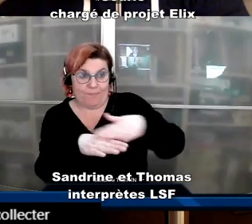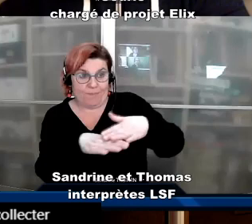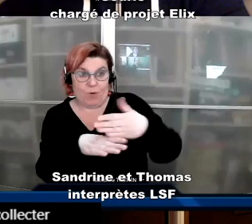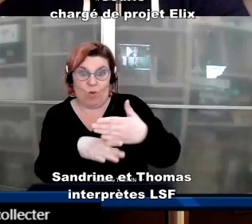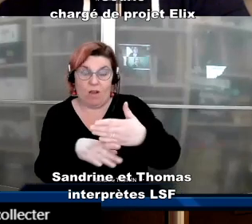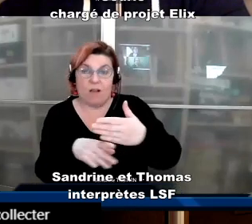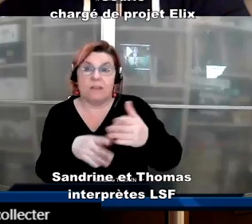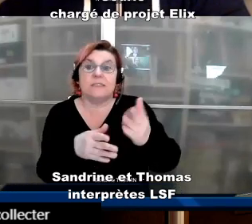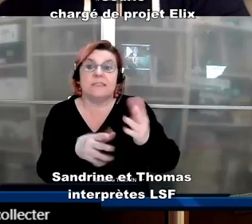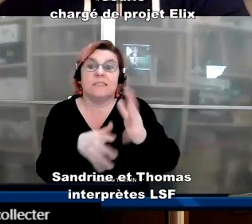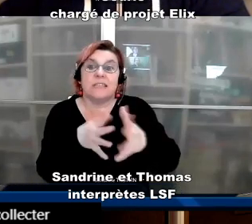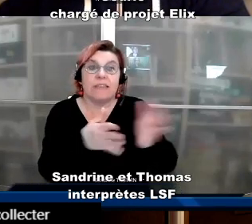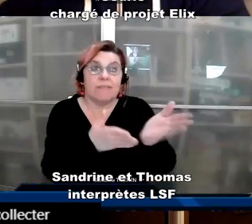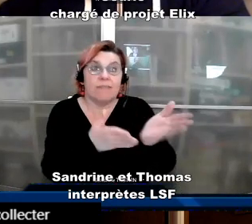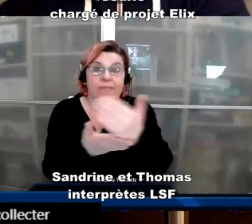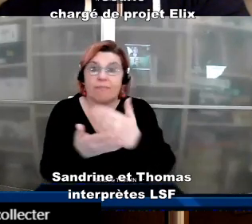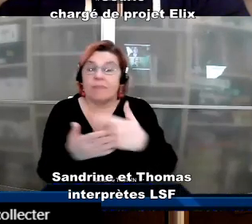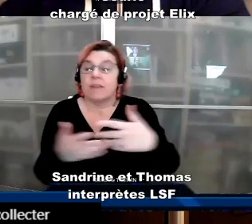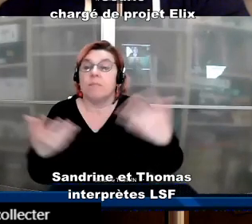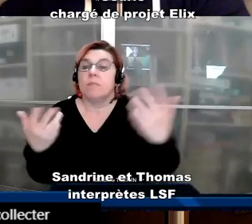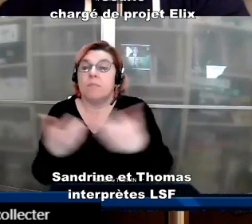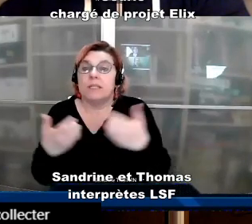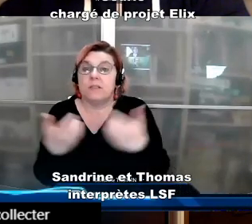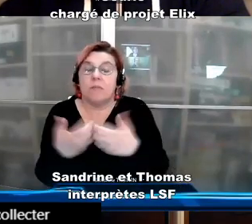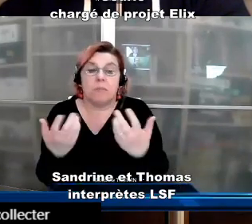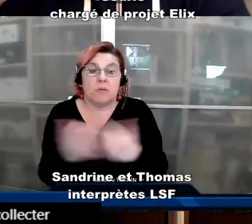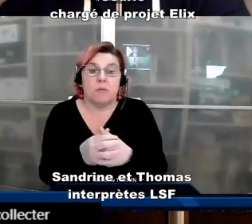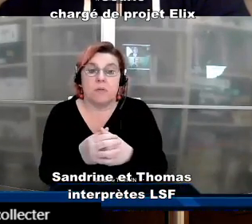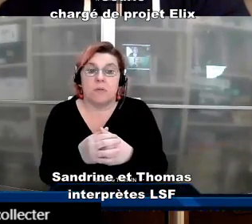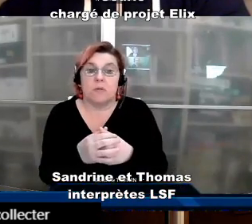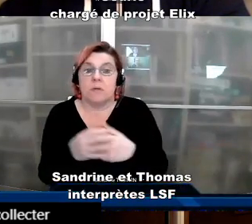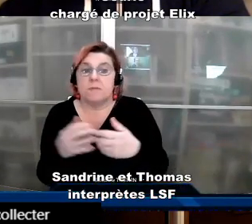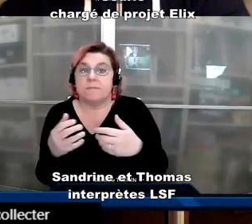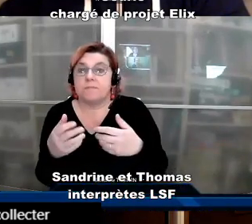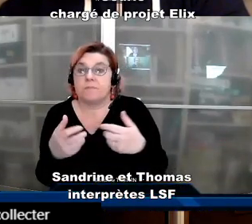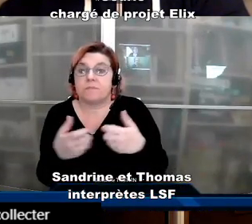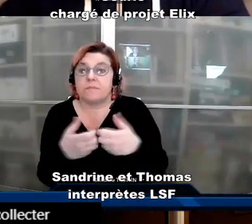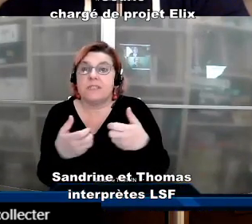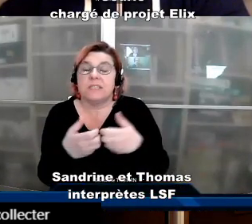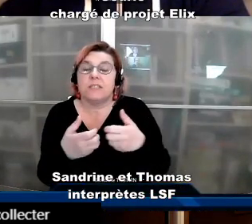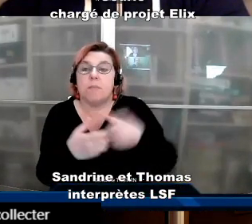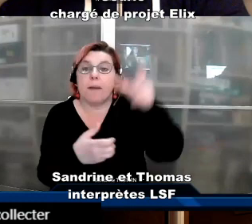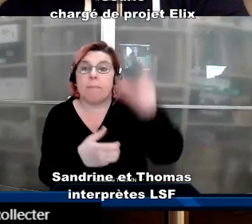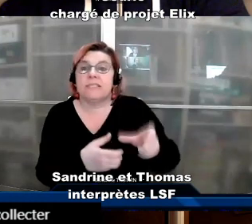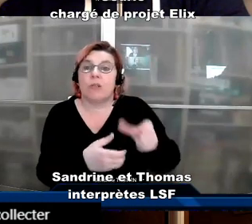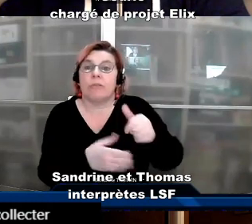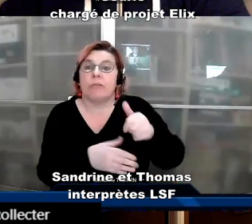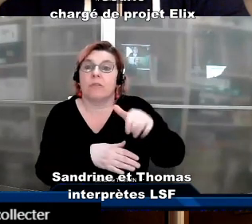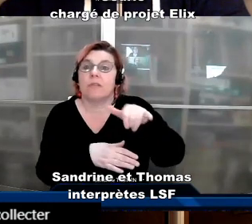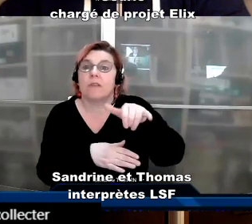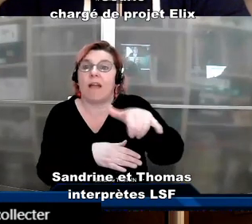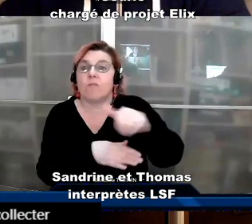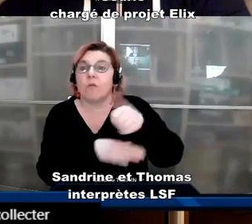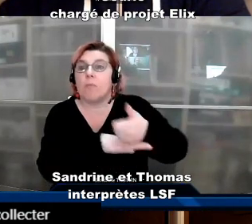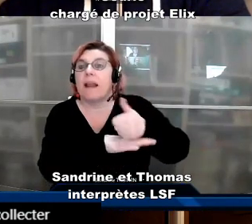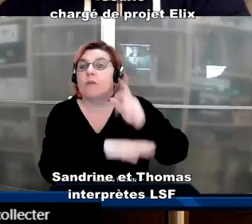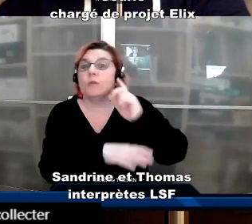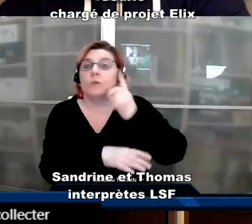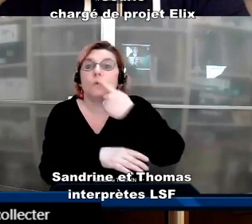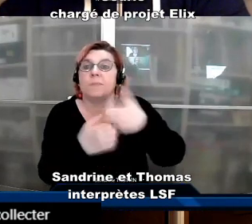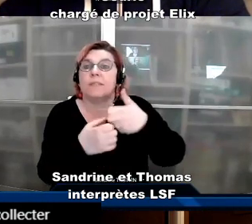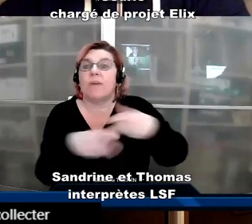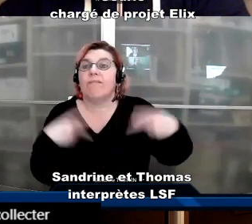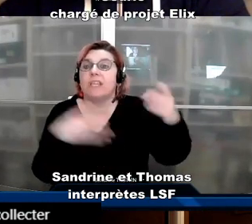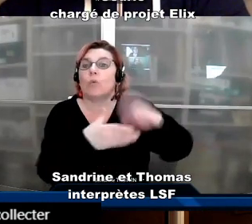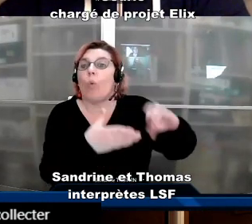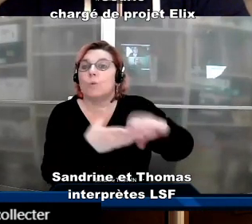signes. Par exemple, je ne sais pas, moi, avec un pilote d'aviation sourd qui habite à Toulouse, par